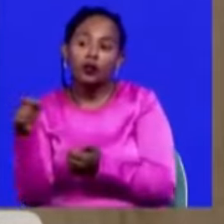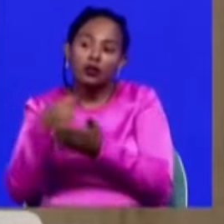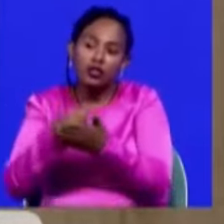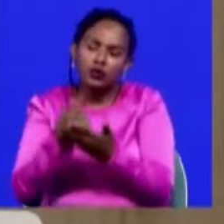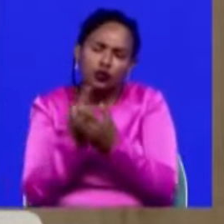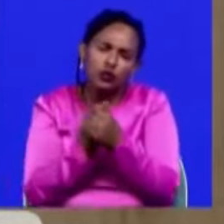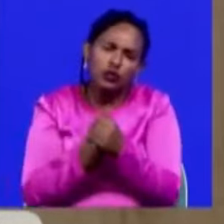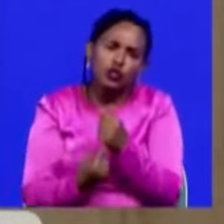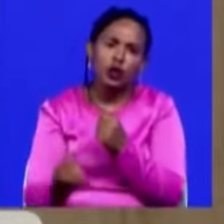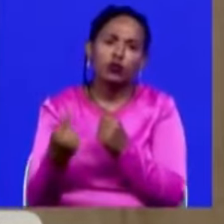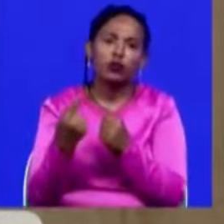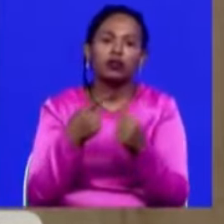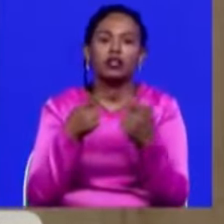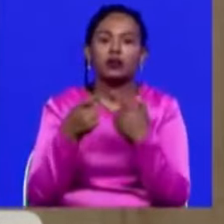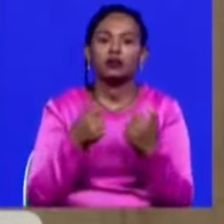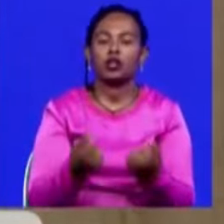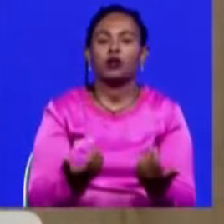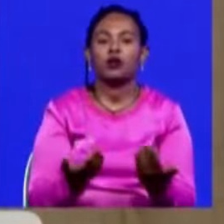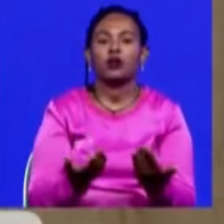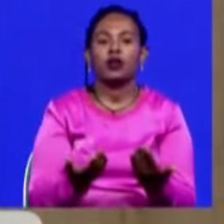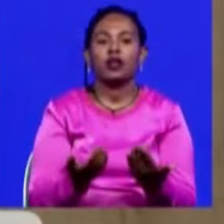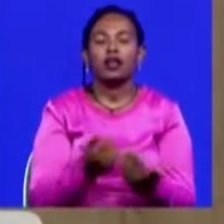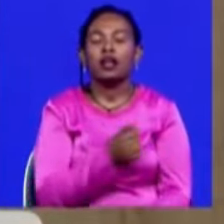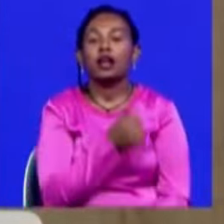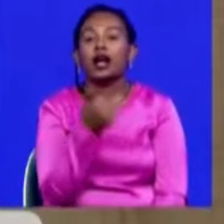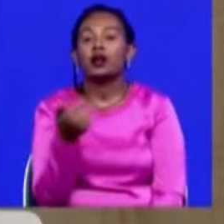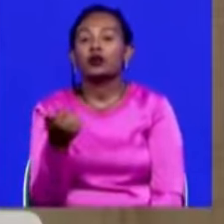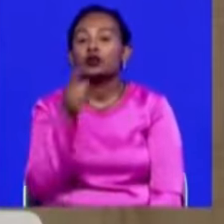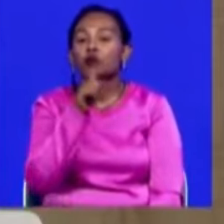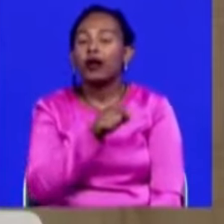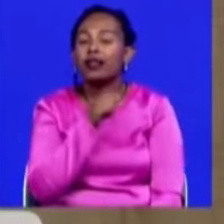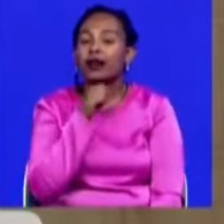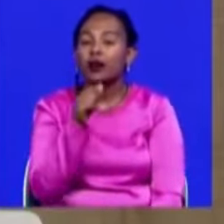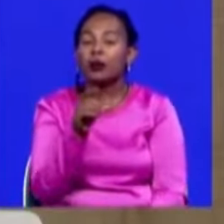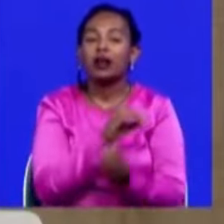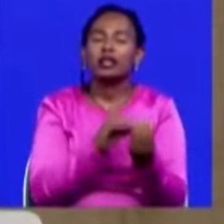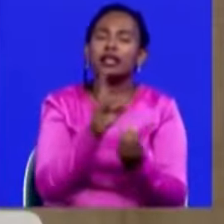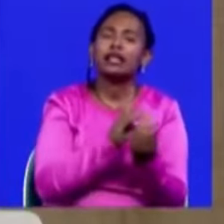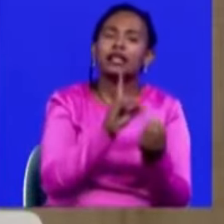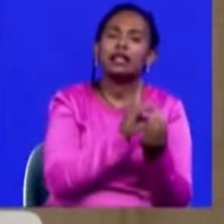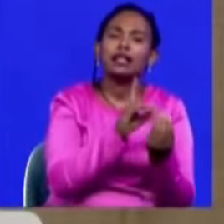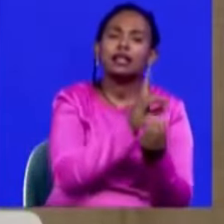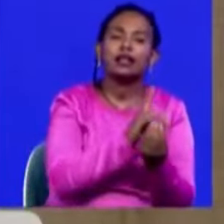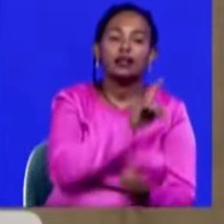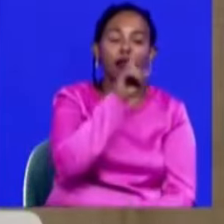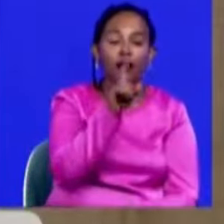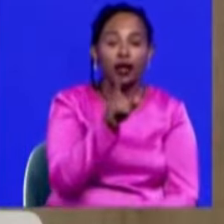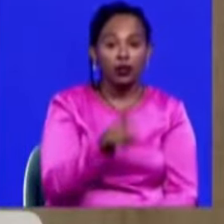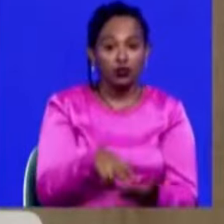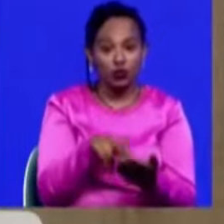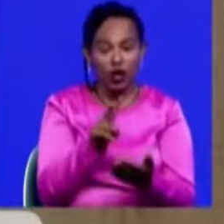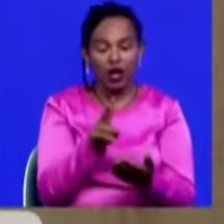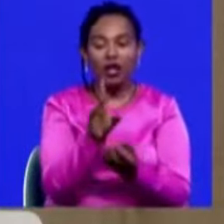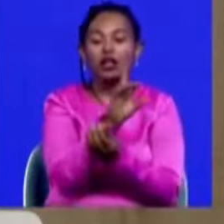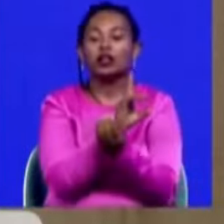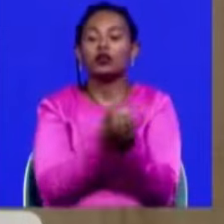ነው ማስተዳደር የሚቻለው። ክልሎች ባልተገባ መንገድ ክልል ጥያቄ ያነሱና